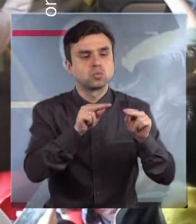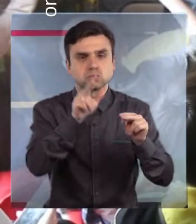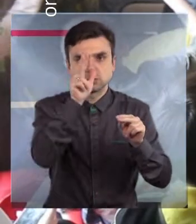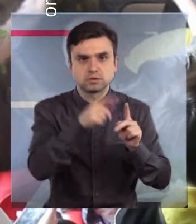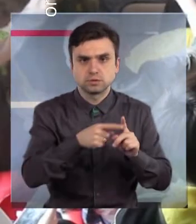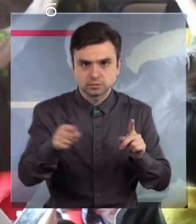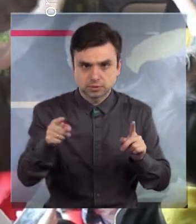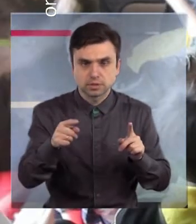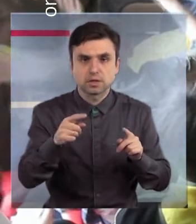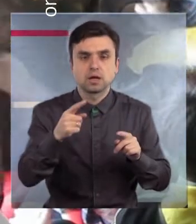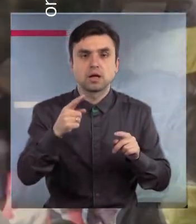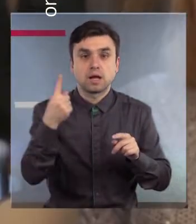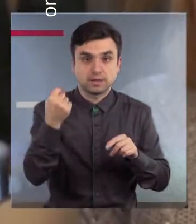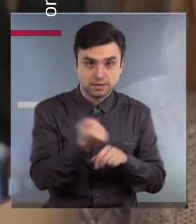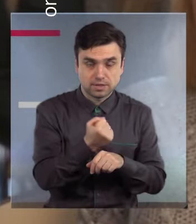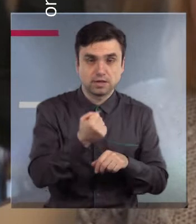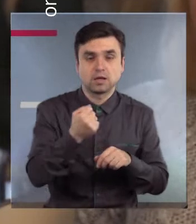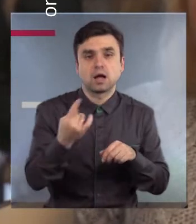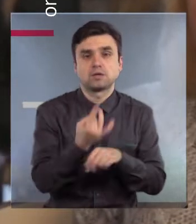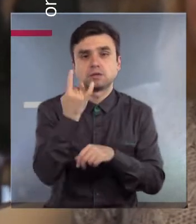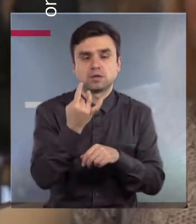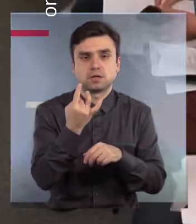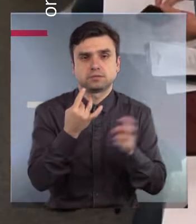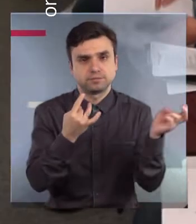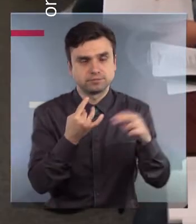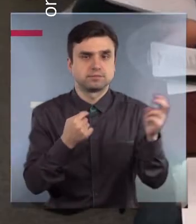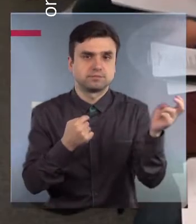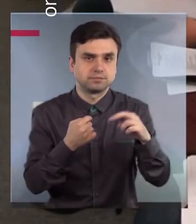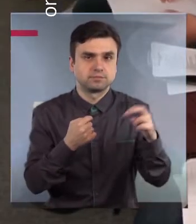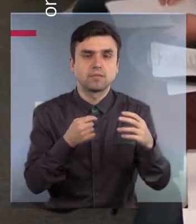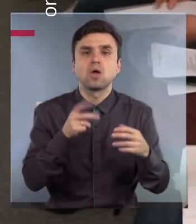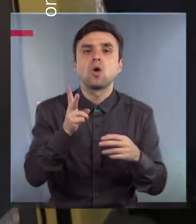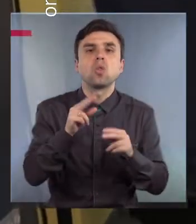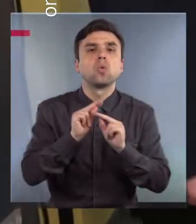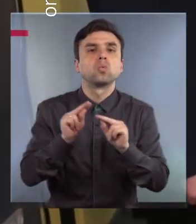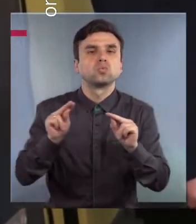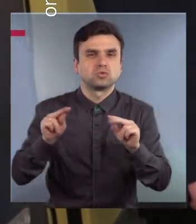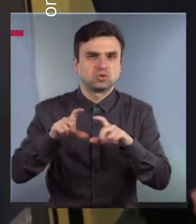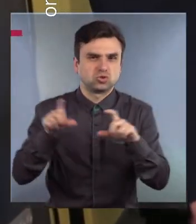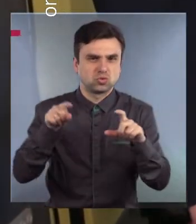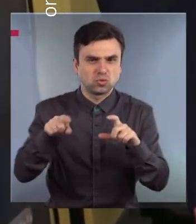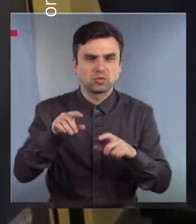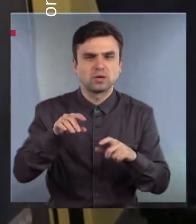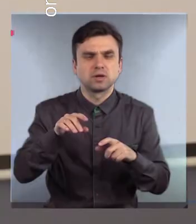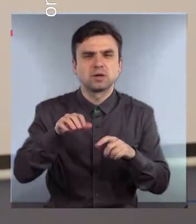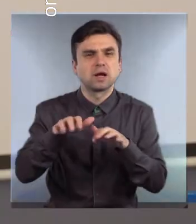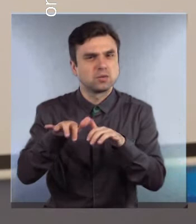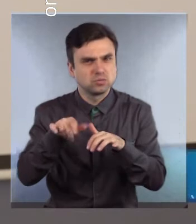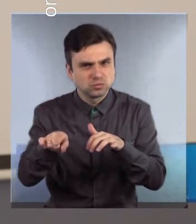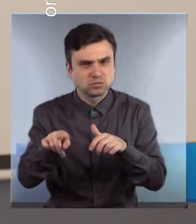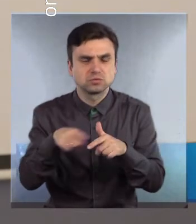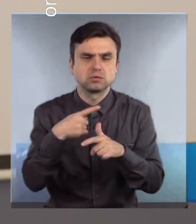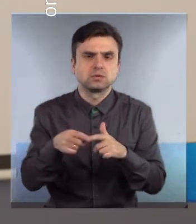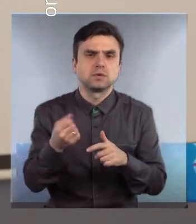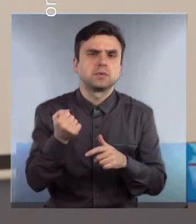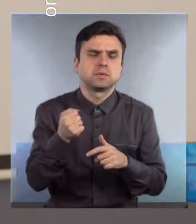вчителі інформатики та IT-спеціалісти. Вони навчають дітей за готовими програмами британського кот-клабу. І все абсолютно безкоштовно. Моє